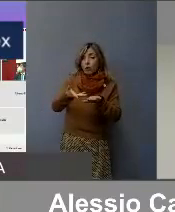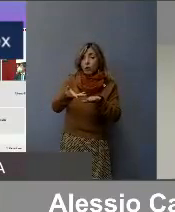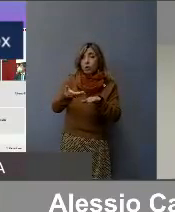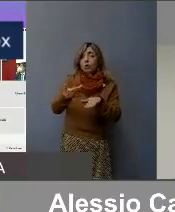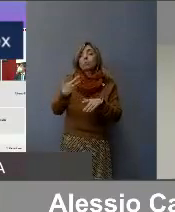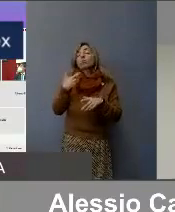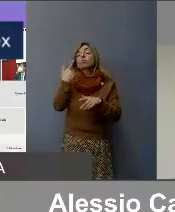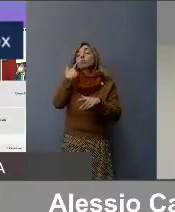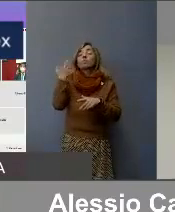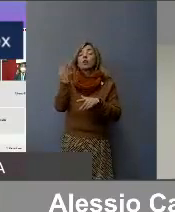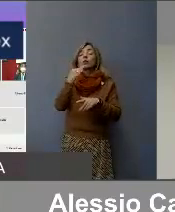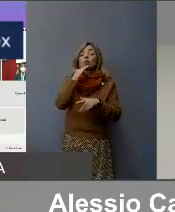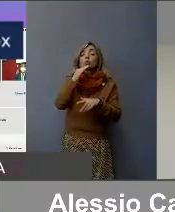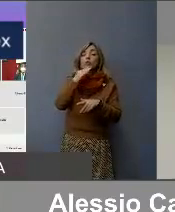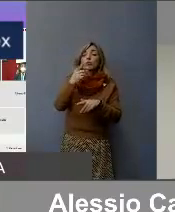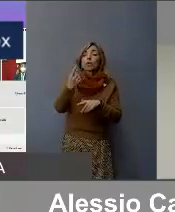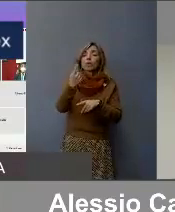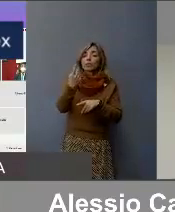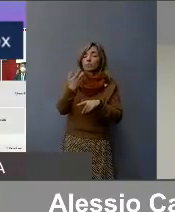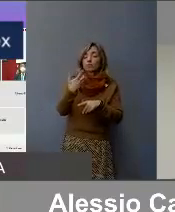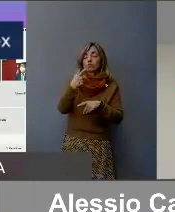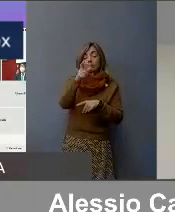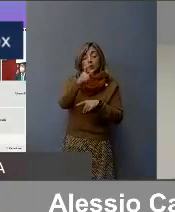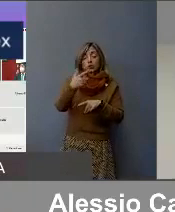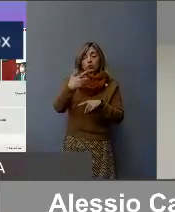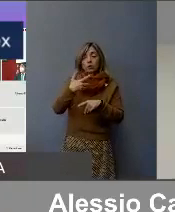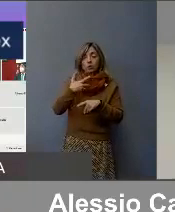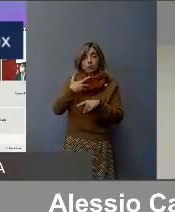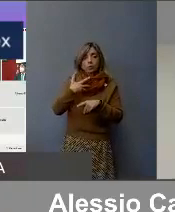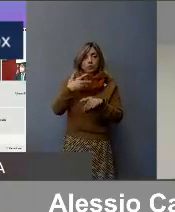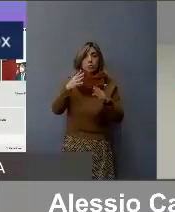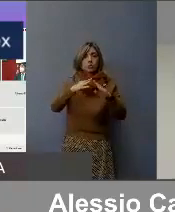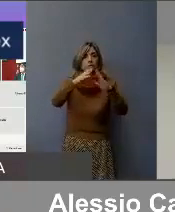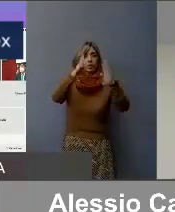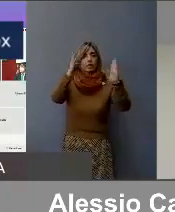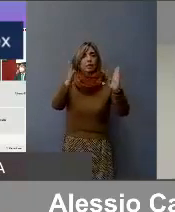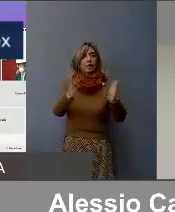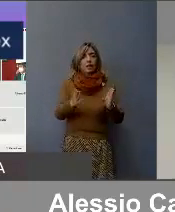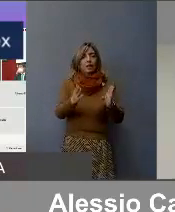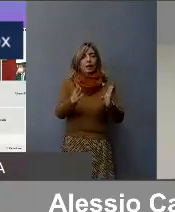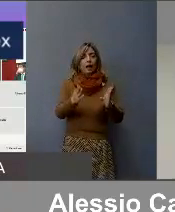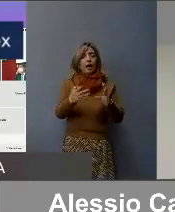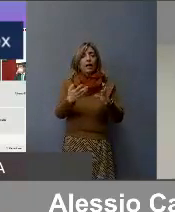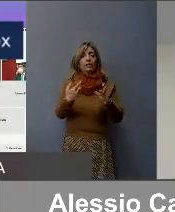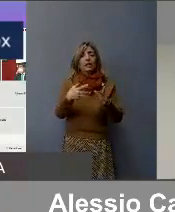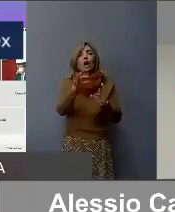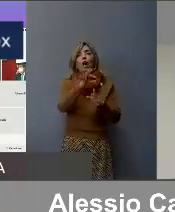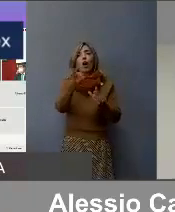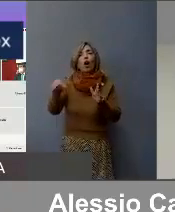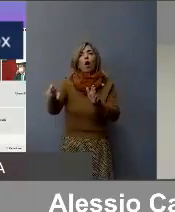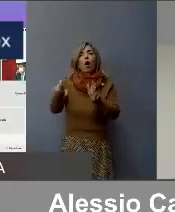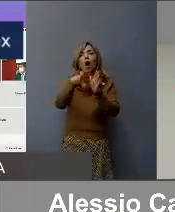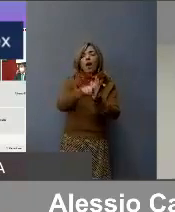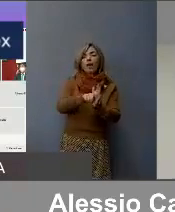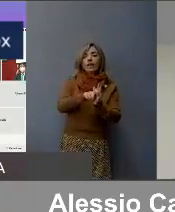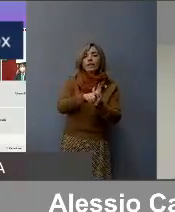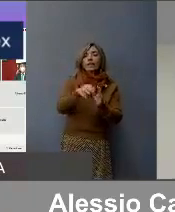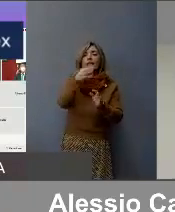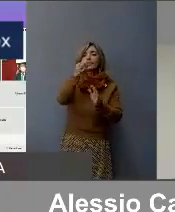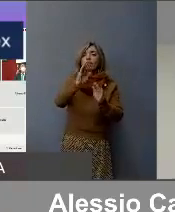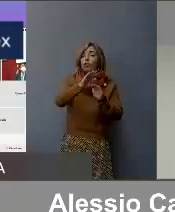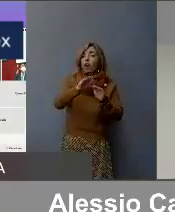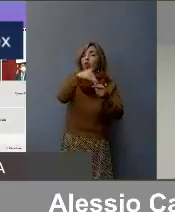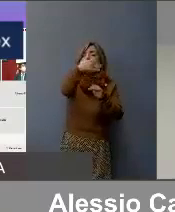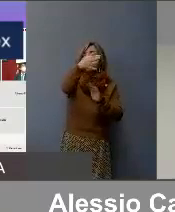la ditata una casa la prima casa sei forse fuori dai parametri questo invece aiuterebbe questo nuovo regolamento aiuterebbe invece